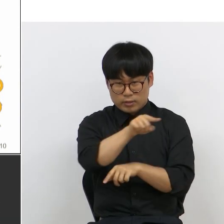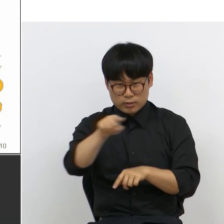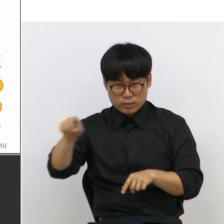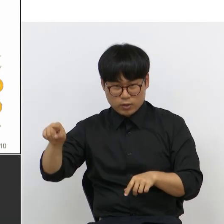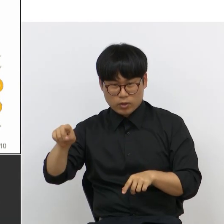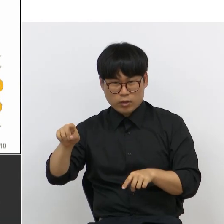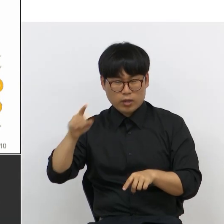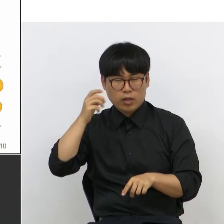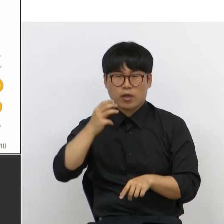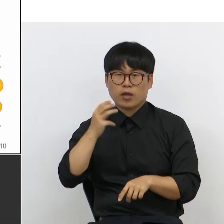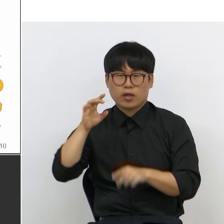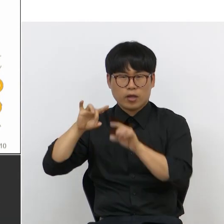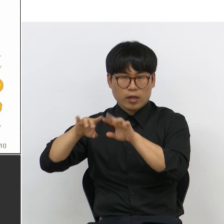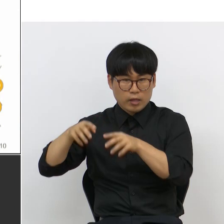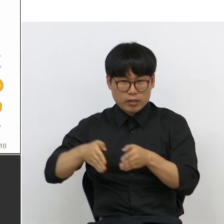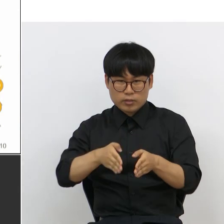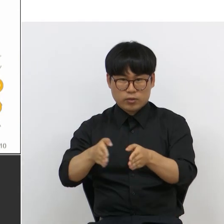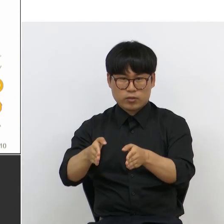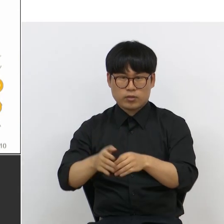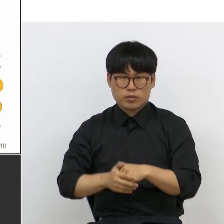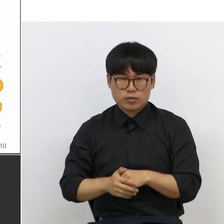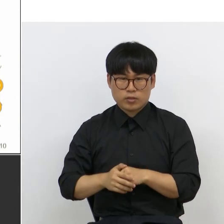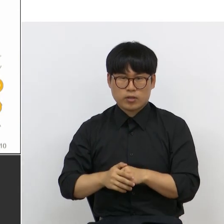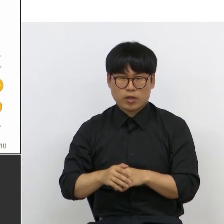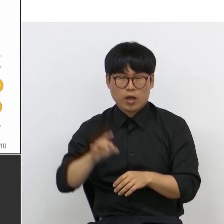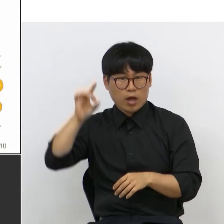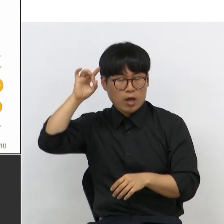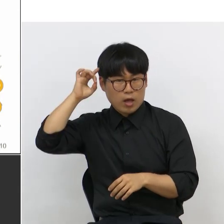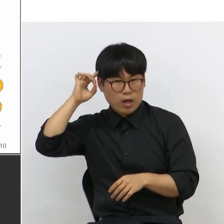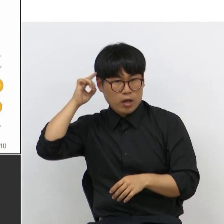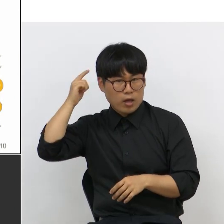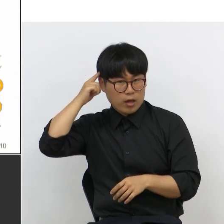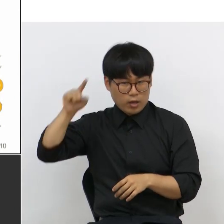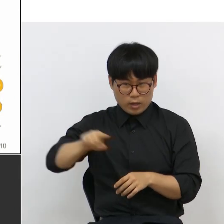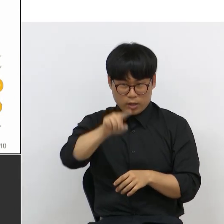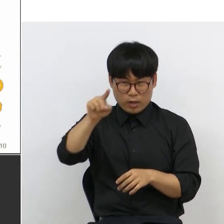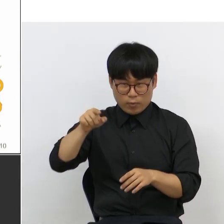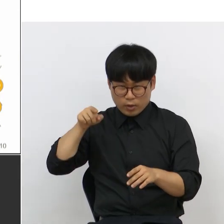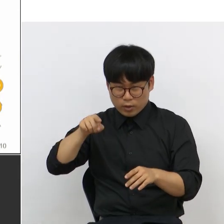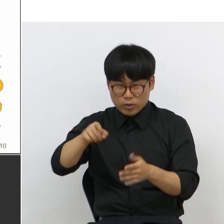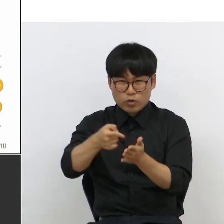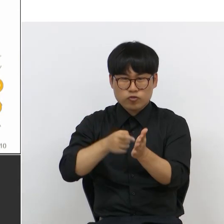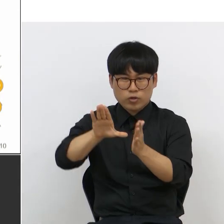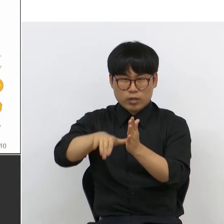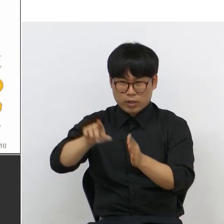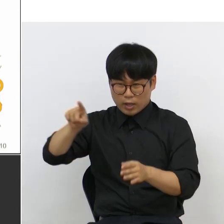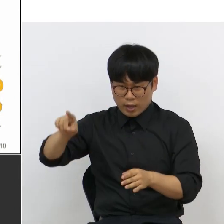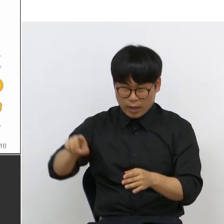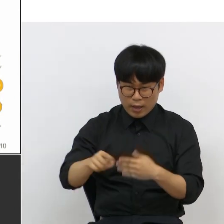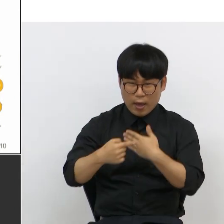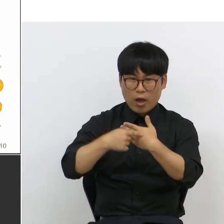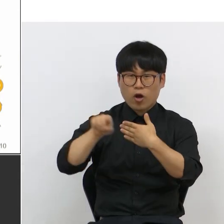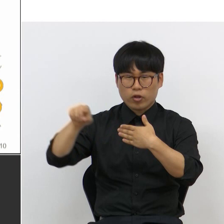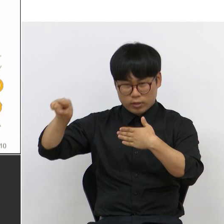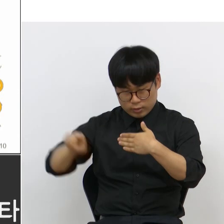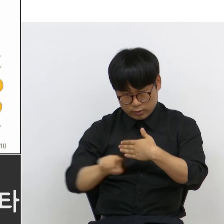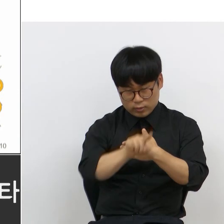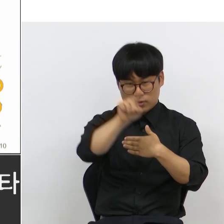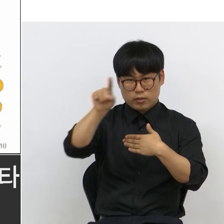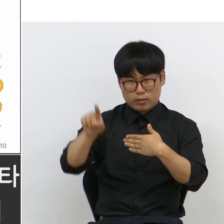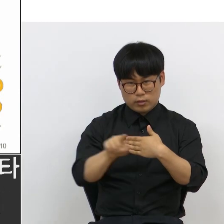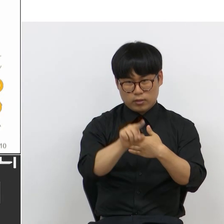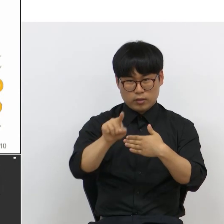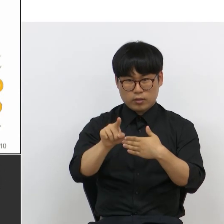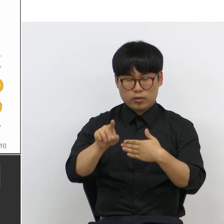이 와우로 들어갈 때 바깥쪽 벽을 타고 들어가기 때문에 간에 자극을 해야 되는 신경절로부터 거리가 조금 멀다.